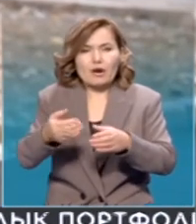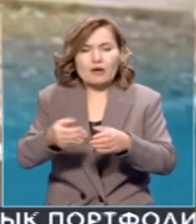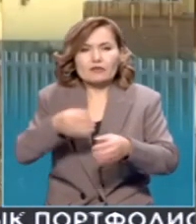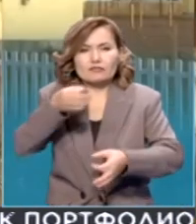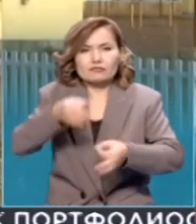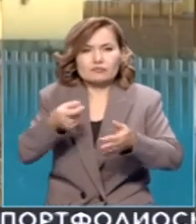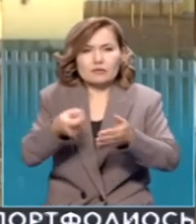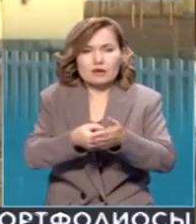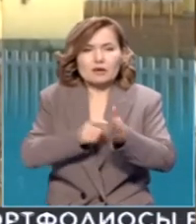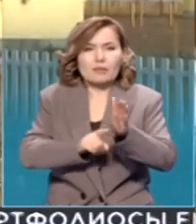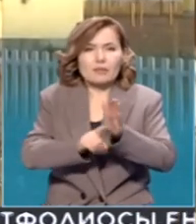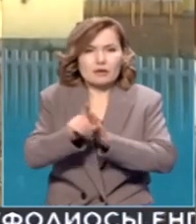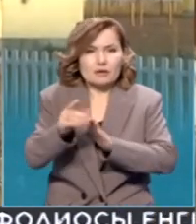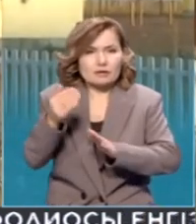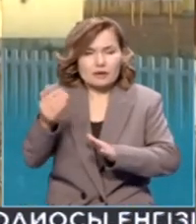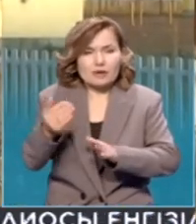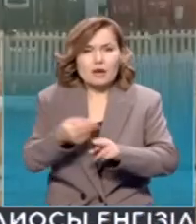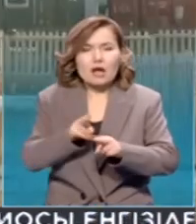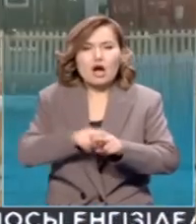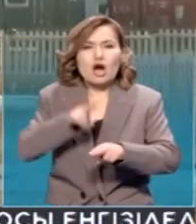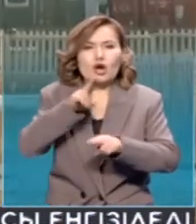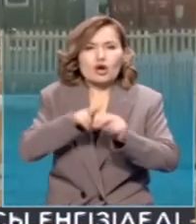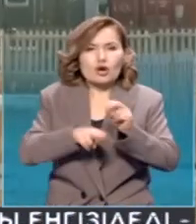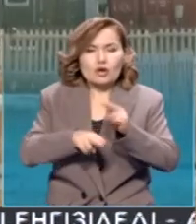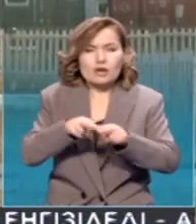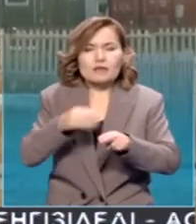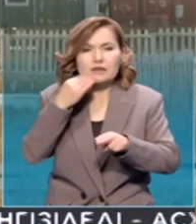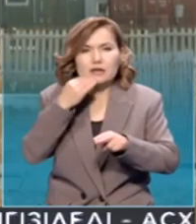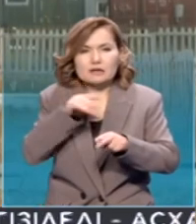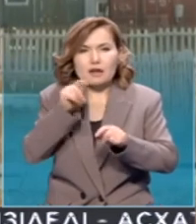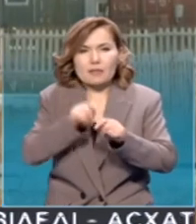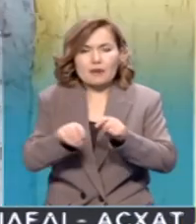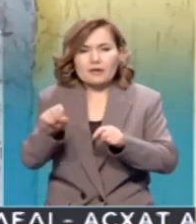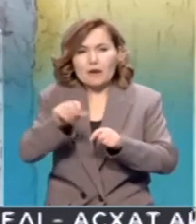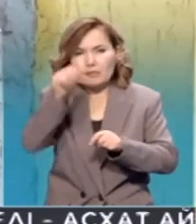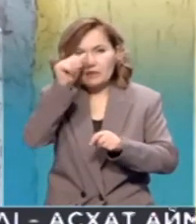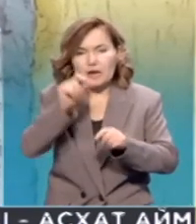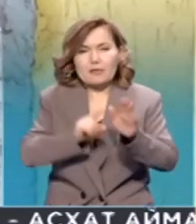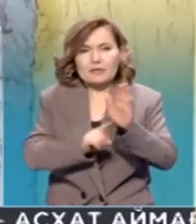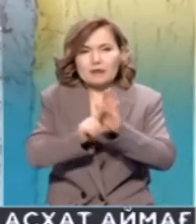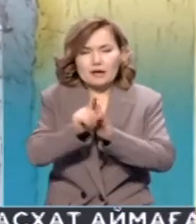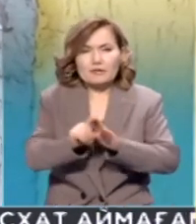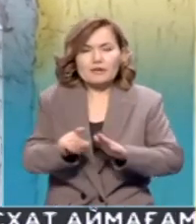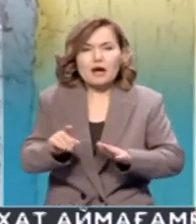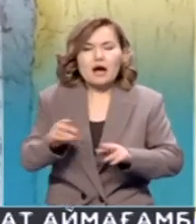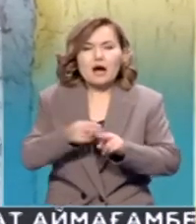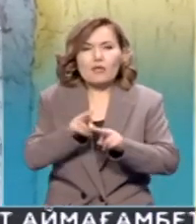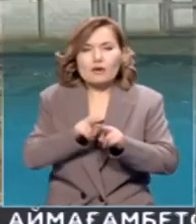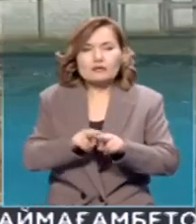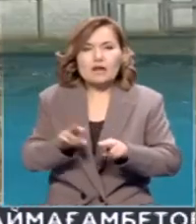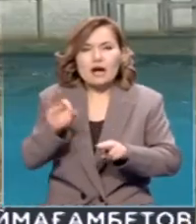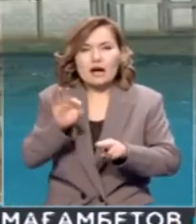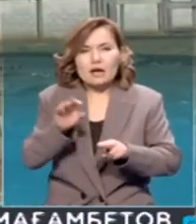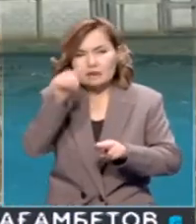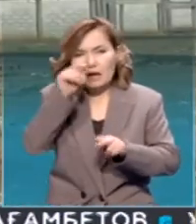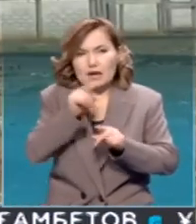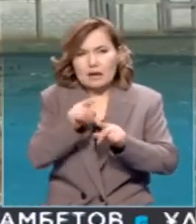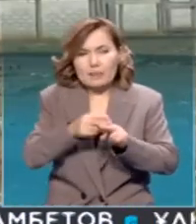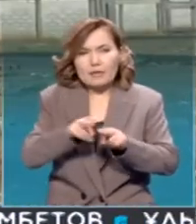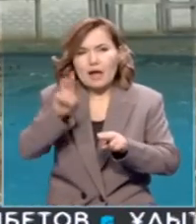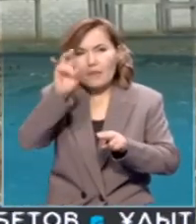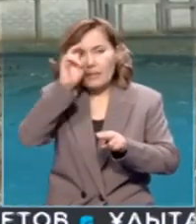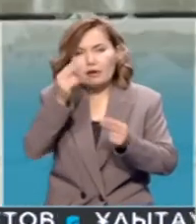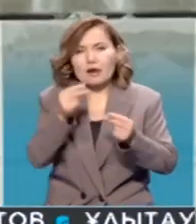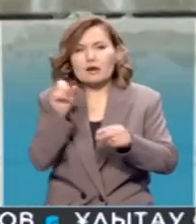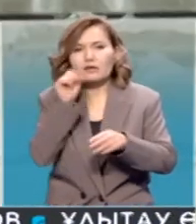жатыр. Жергілікті биліктің мәліметінше, құрылыс сапасына қатысты тексеру тамыз айында басталған. Ал қазан айынан бері облыстық прокуратура мемлекет қаржысын